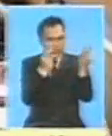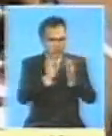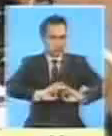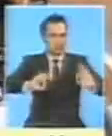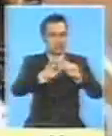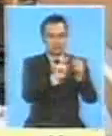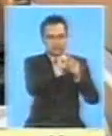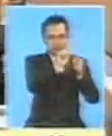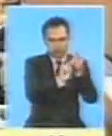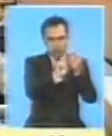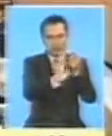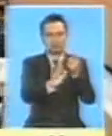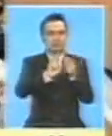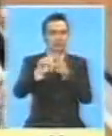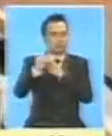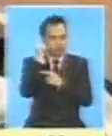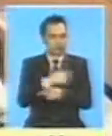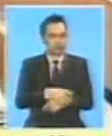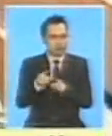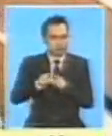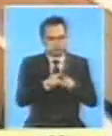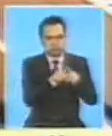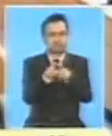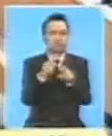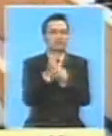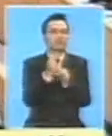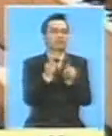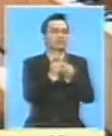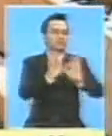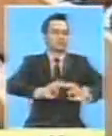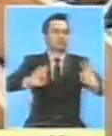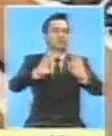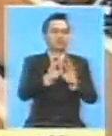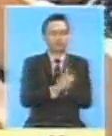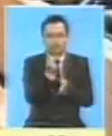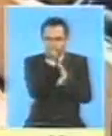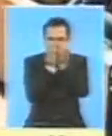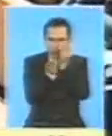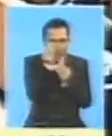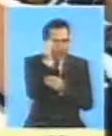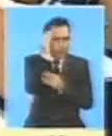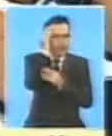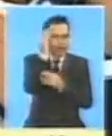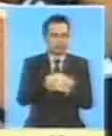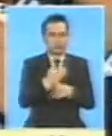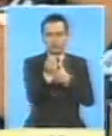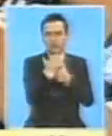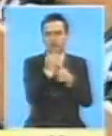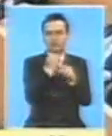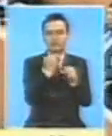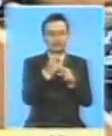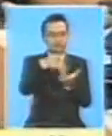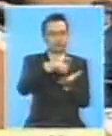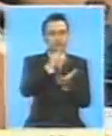บริวารนะครับทำทั้งสองอย่างคือเข้ามาเรียนเข้ามาศึกษาเข้ามารับคำแนะนำระยะเวลาสั้น